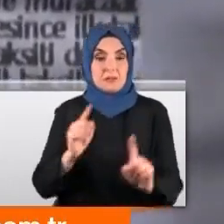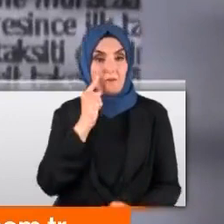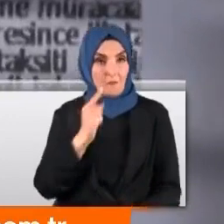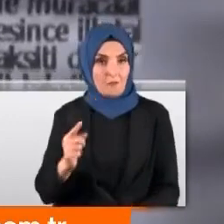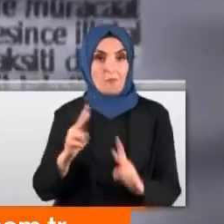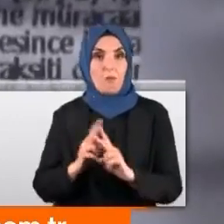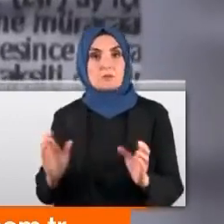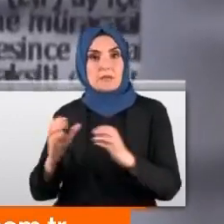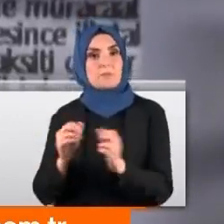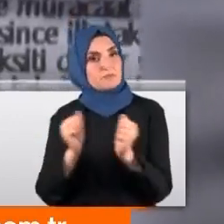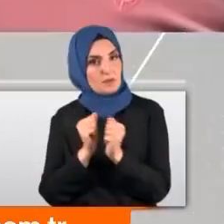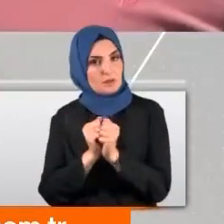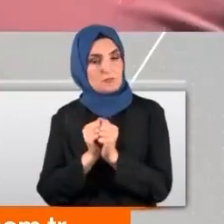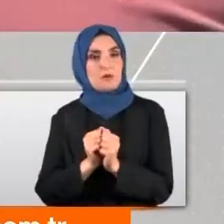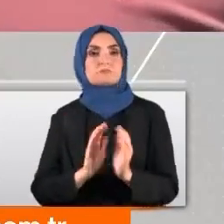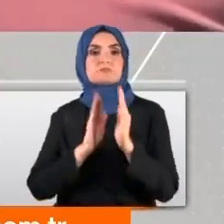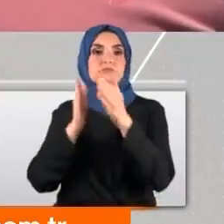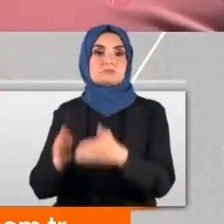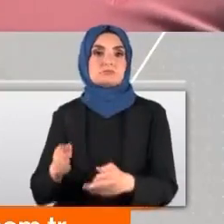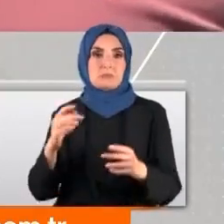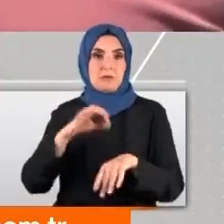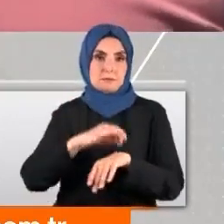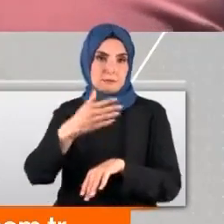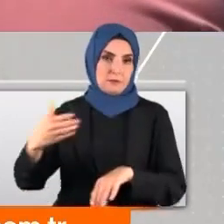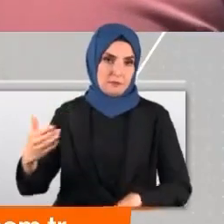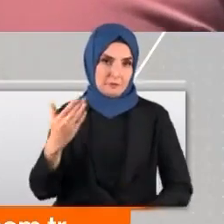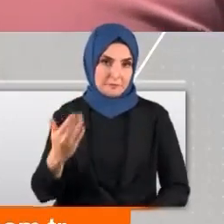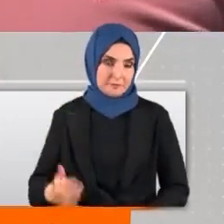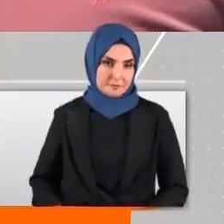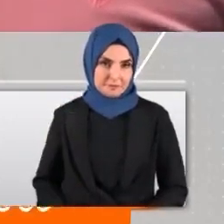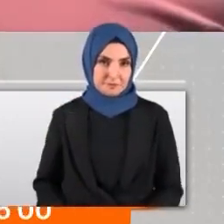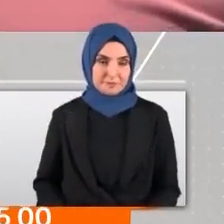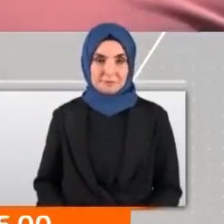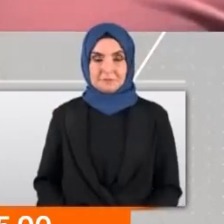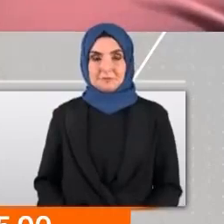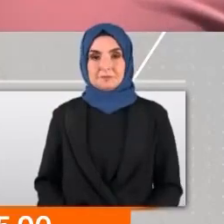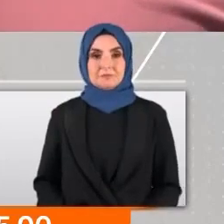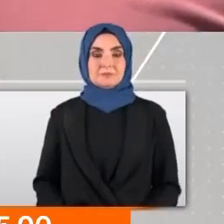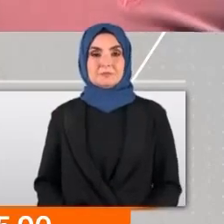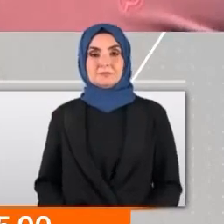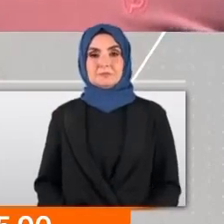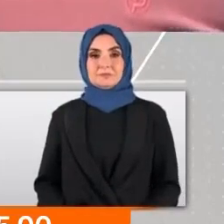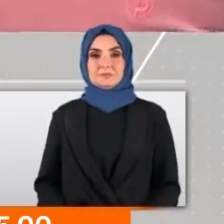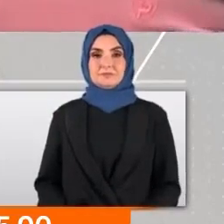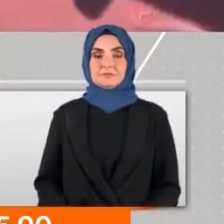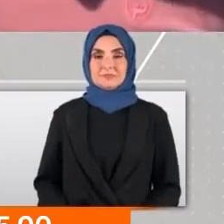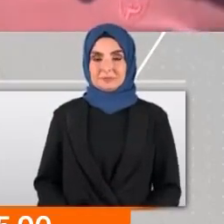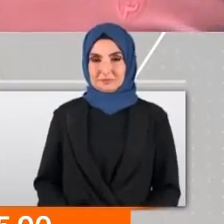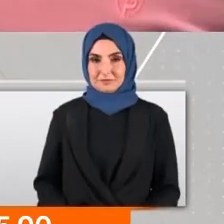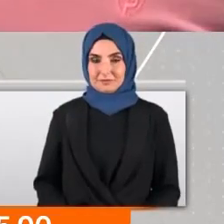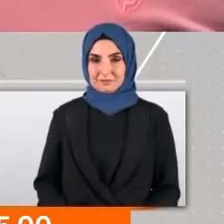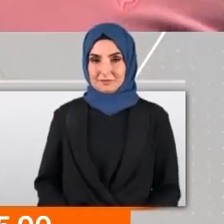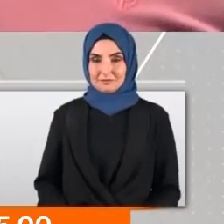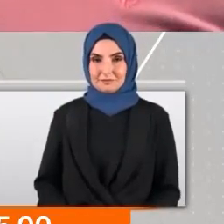ekibiyle hastanenin yolunu tuttu. Oradaki alkolmetrede 0 promil çıktığını gördük. Daha da inandırıcı ve gerçekçi olsun diye kan